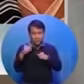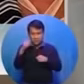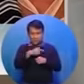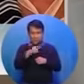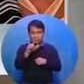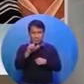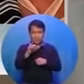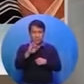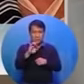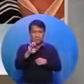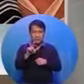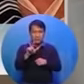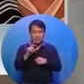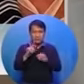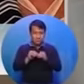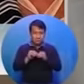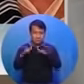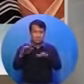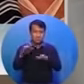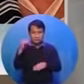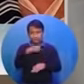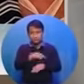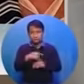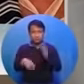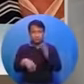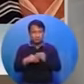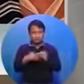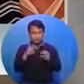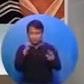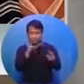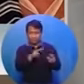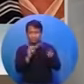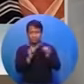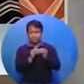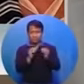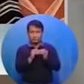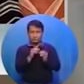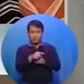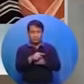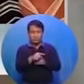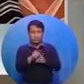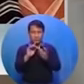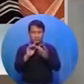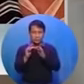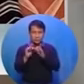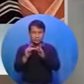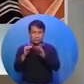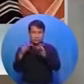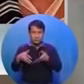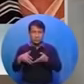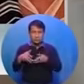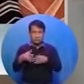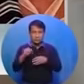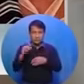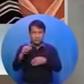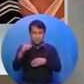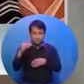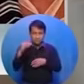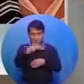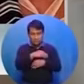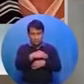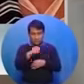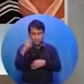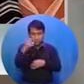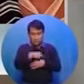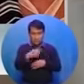of publication ng nangyari dito. Ang makikita ko po is more closely to sa cyber libel na kinakaharap po natin ngayon, usually is